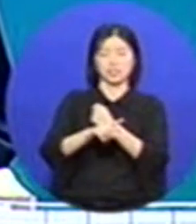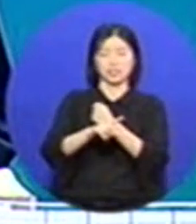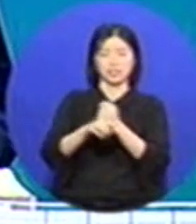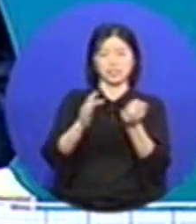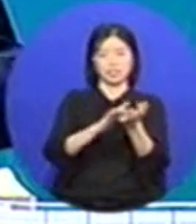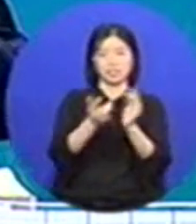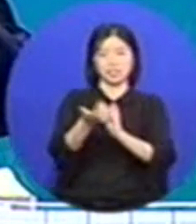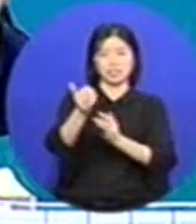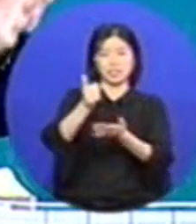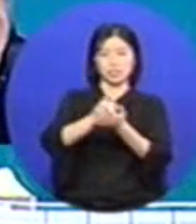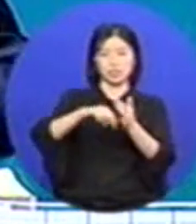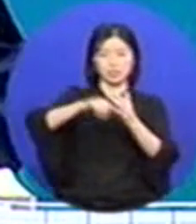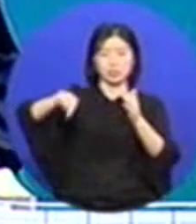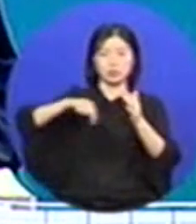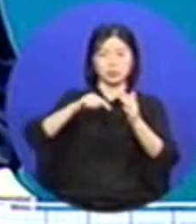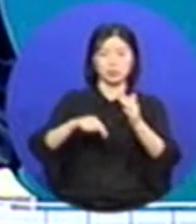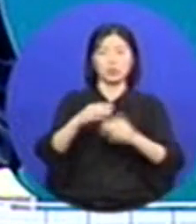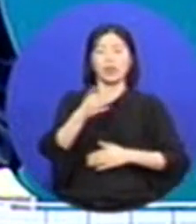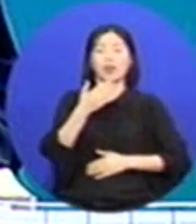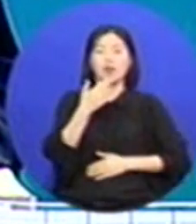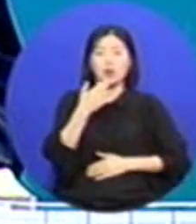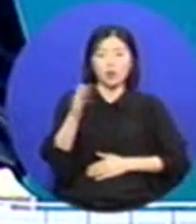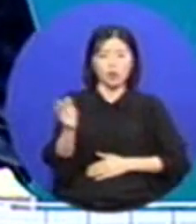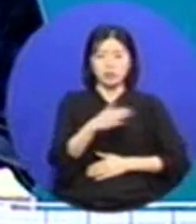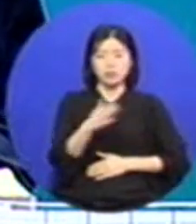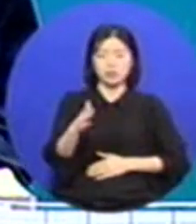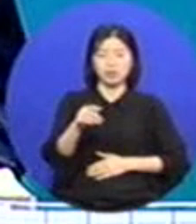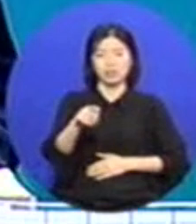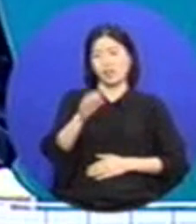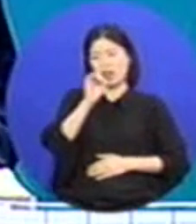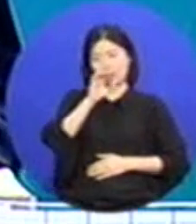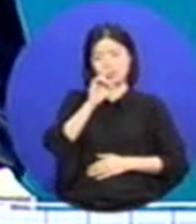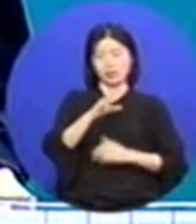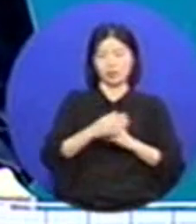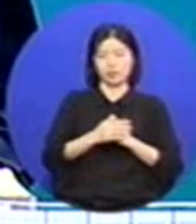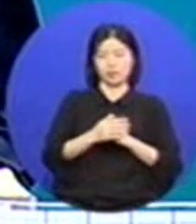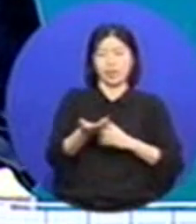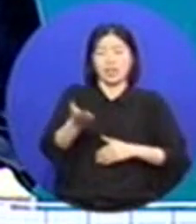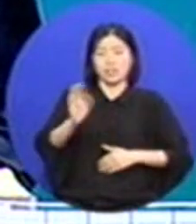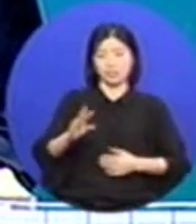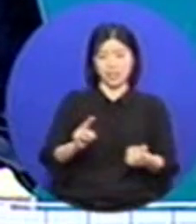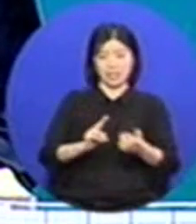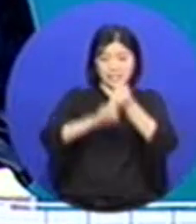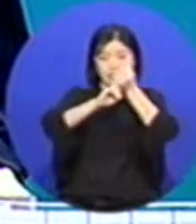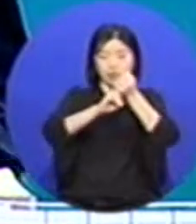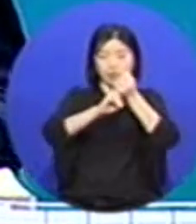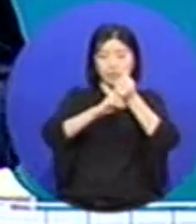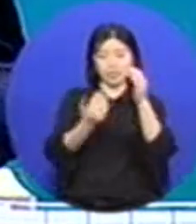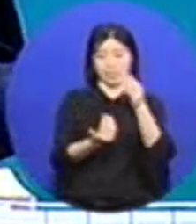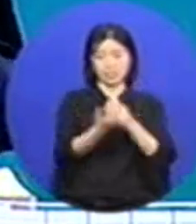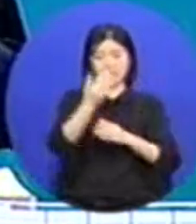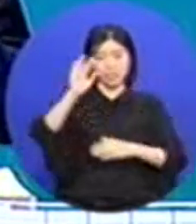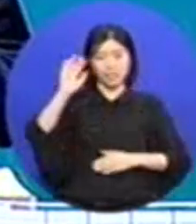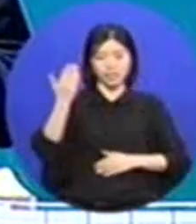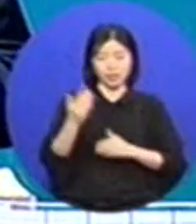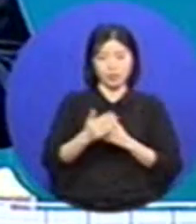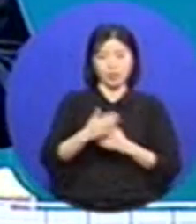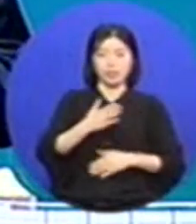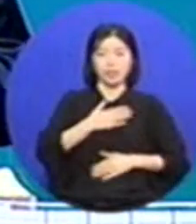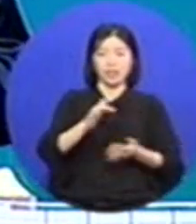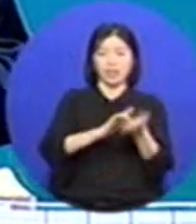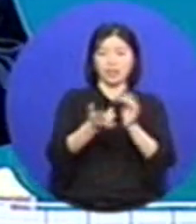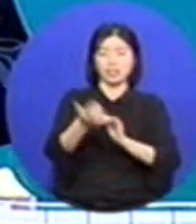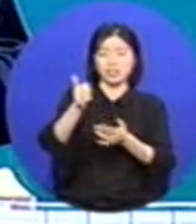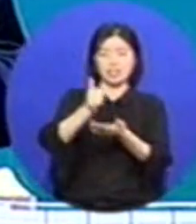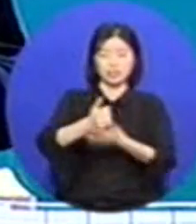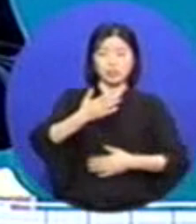않으면 절대로 그렇게 1 안되요 그런데 기적이 일어나는 거죠 내가 예수님을 알고